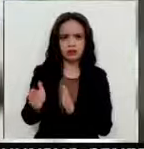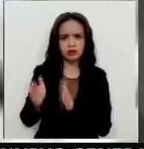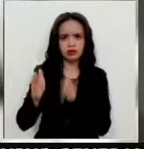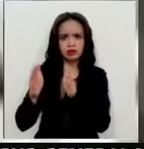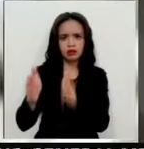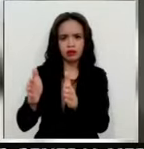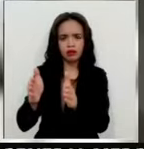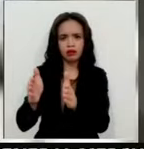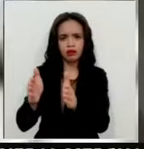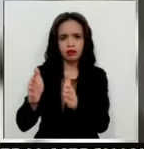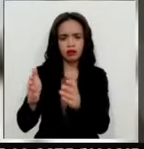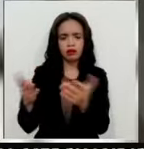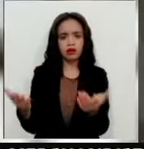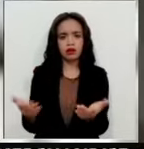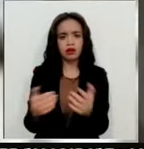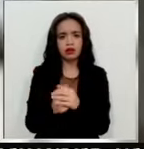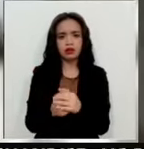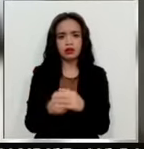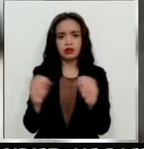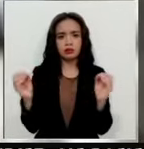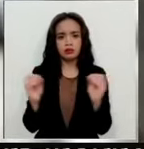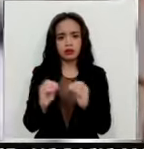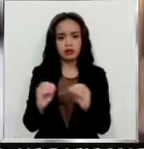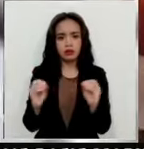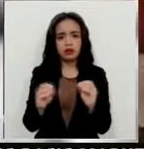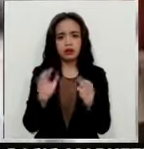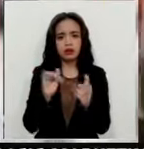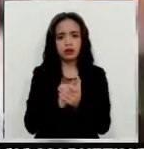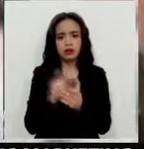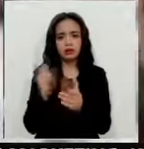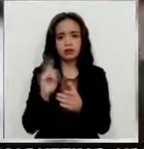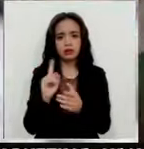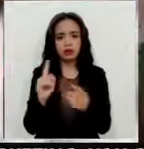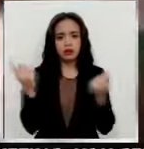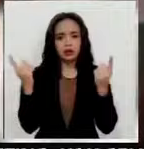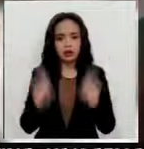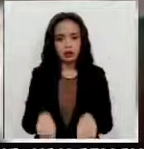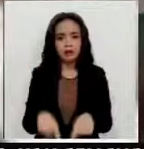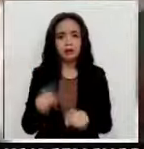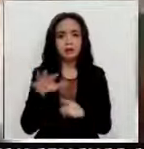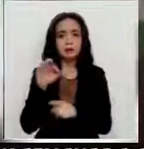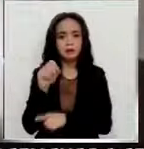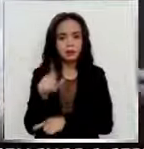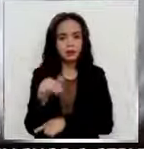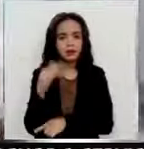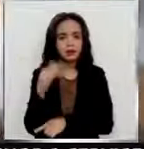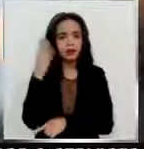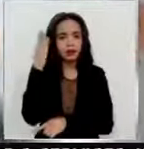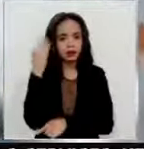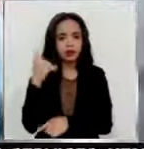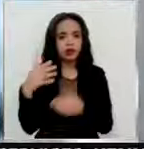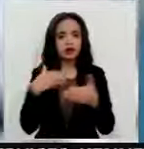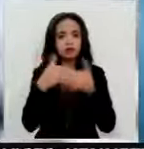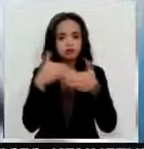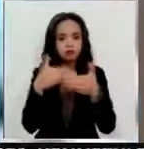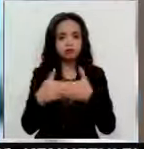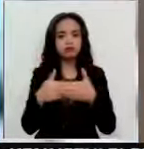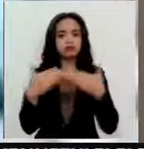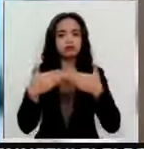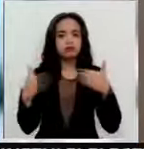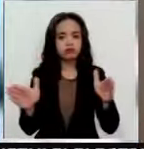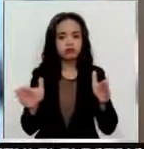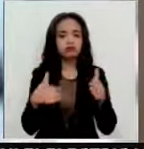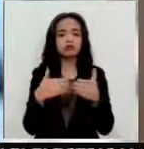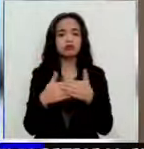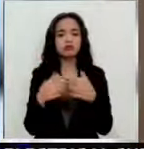na dalan. Pero anong natabo sa series? Ginlapos yan doon kabaryer eh. So, why put the blame sa DPWH, sabi? 18 kataong